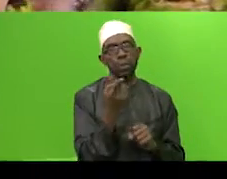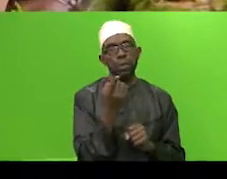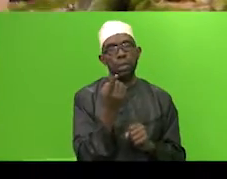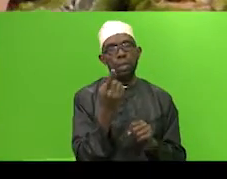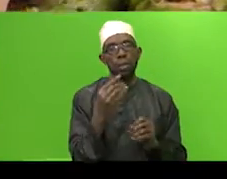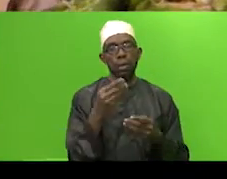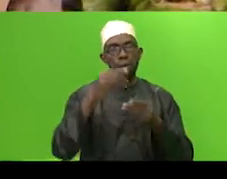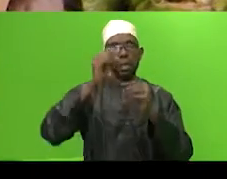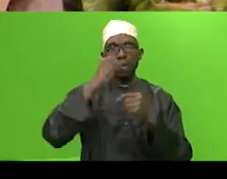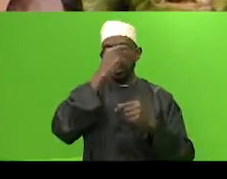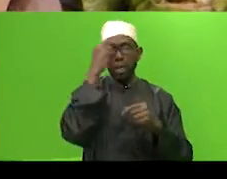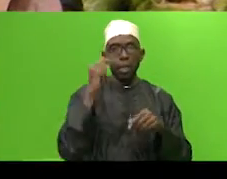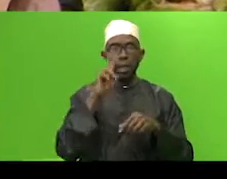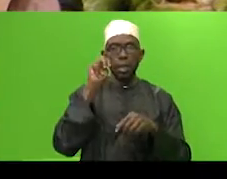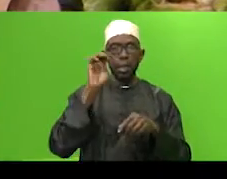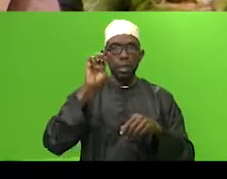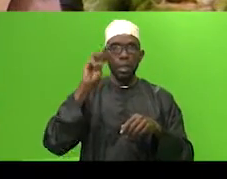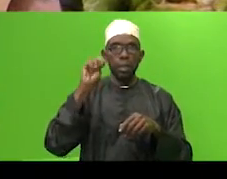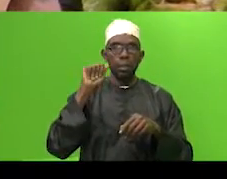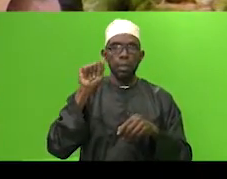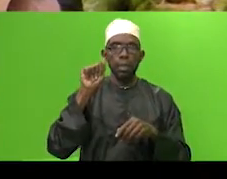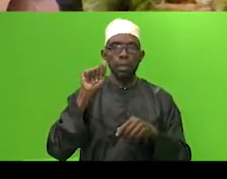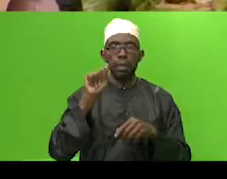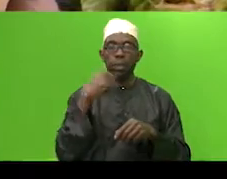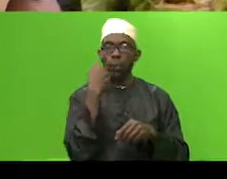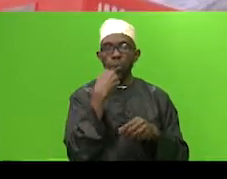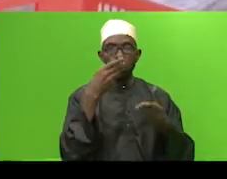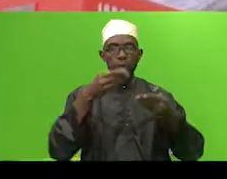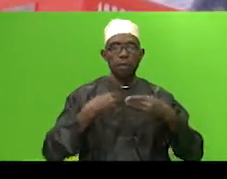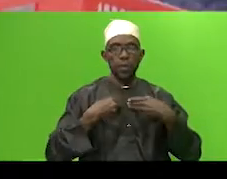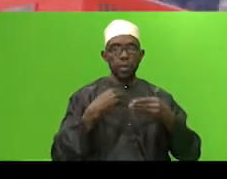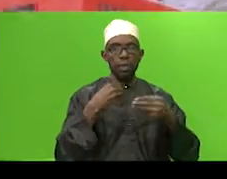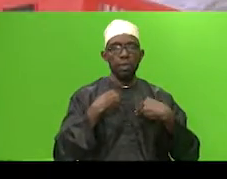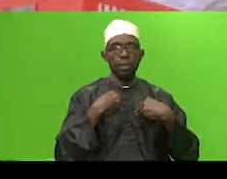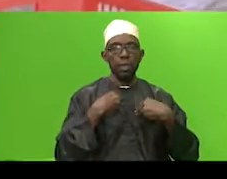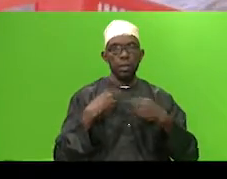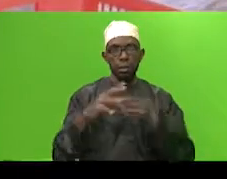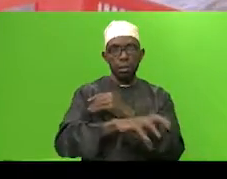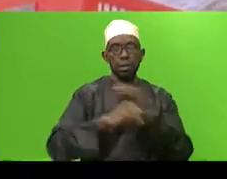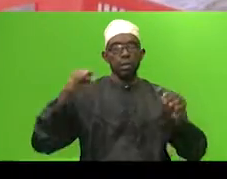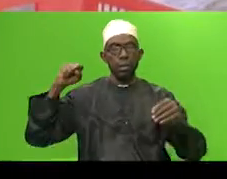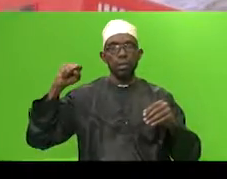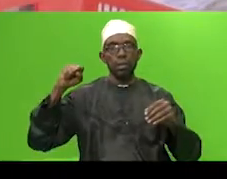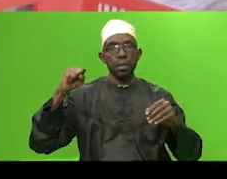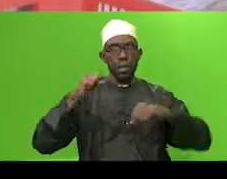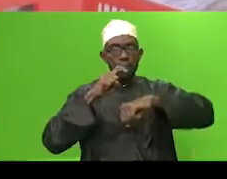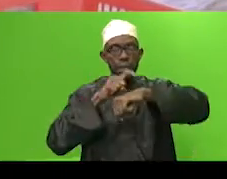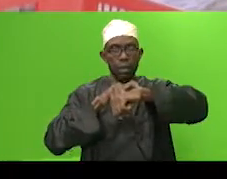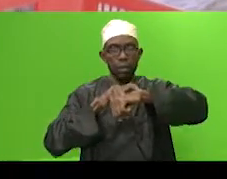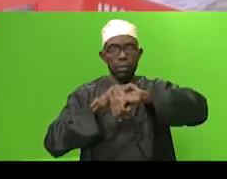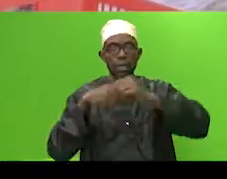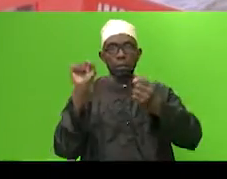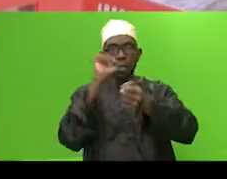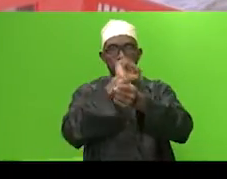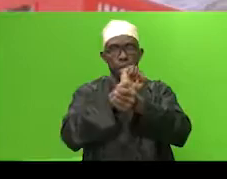penye wameandikwa neno. Walikuwa wanaangalia wale wako nazo, kama uko nazo wanakunyang'anya mpaka dakika samisi ikafika